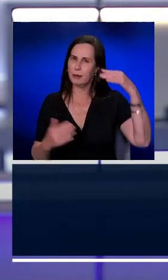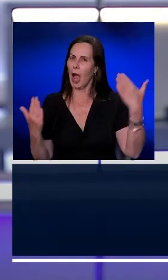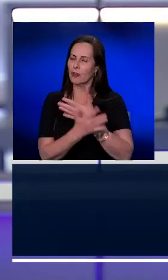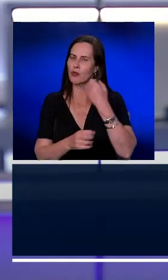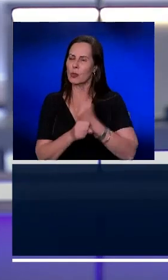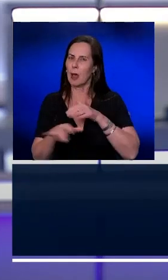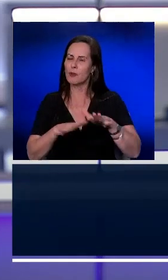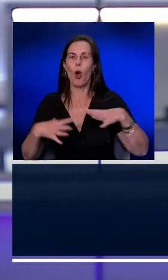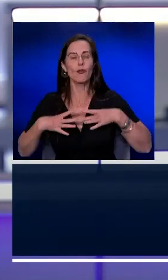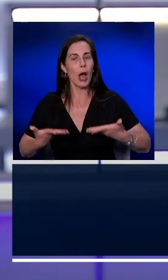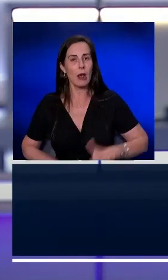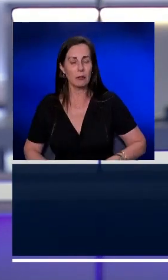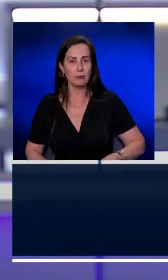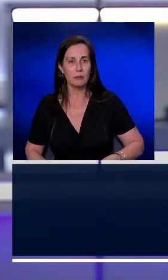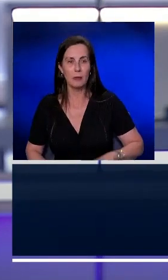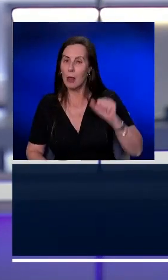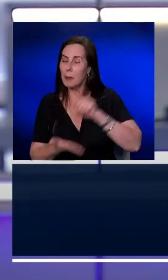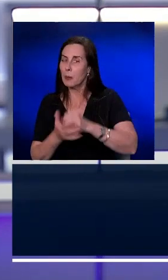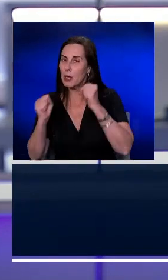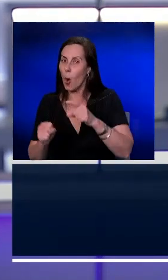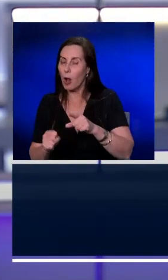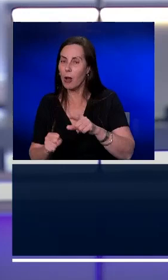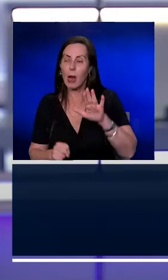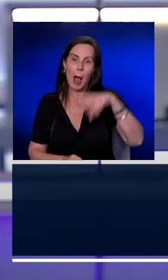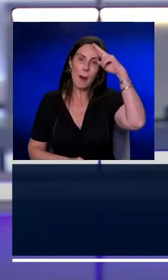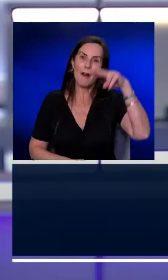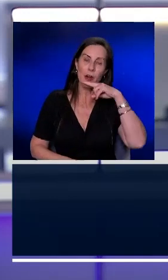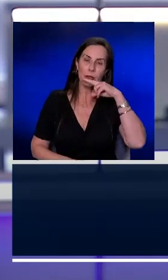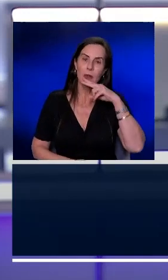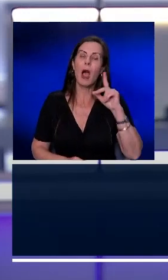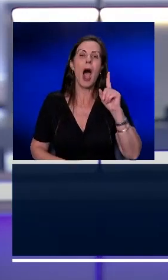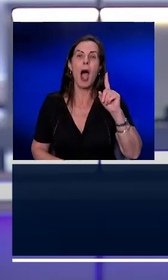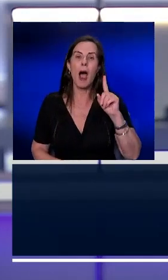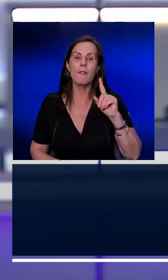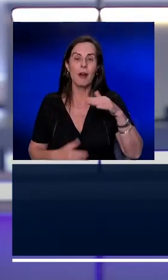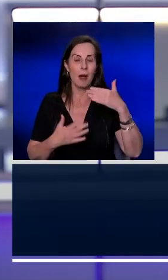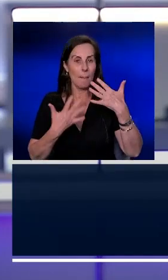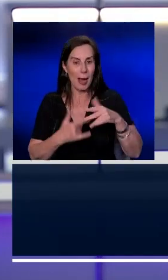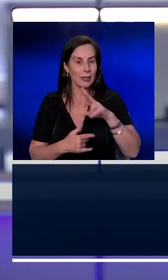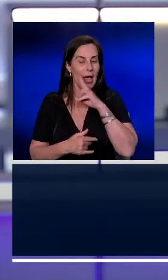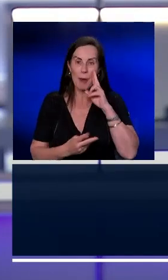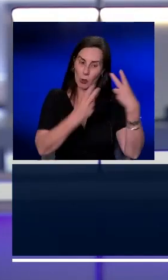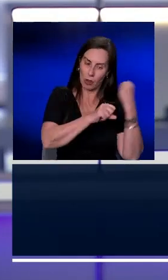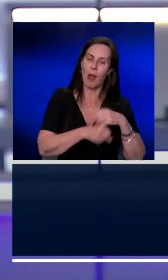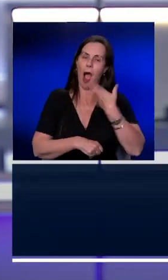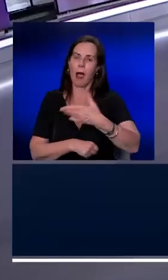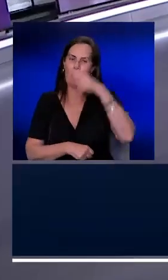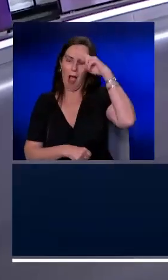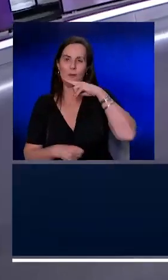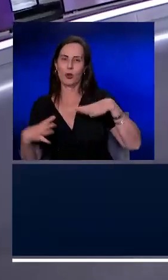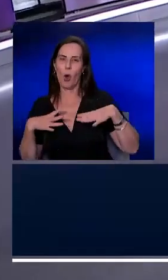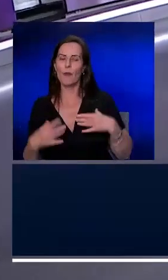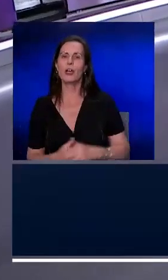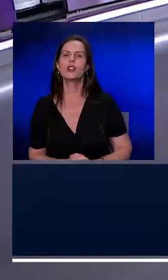הממשלה, חופשת לידה במימון המדינה, גם לאבות, ובתנאי שיקחו אותה אחרי חזרתם לעבודה. ליאל קייזר, כתבתנו לענייני